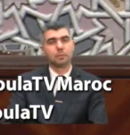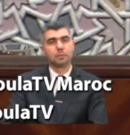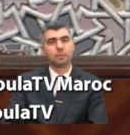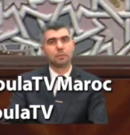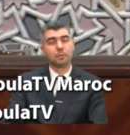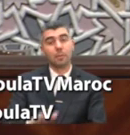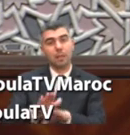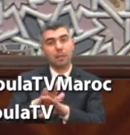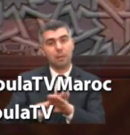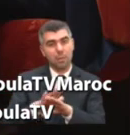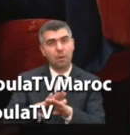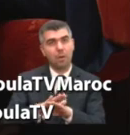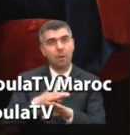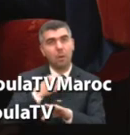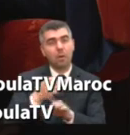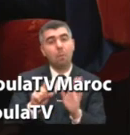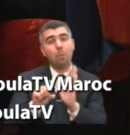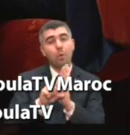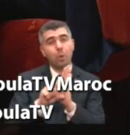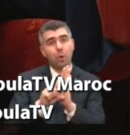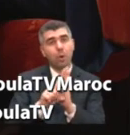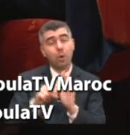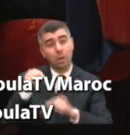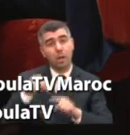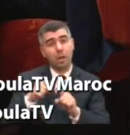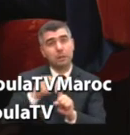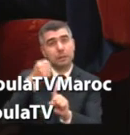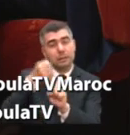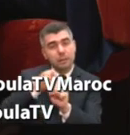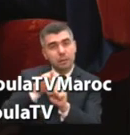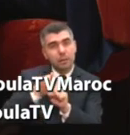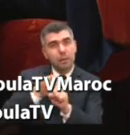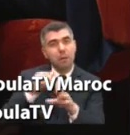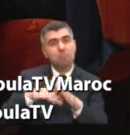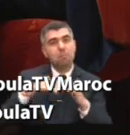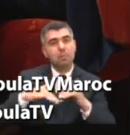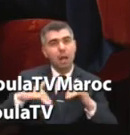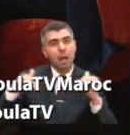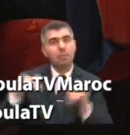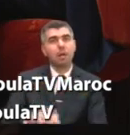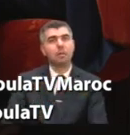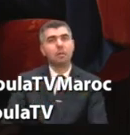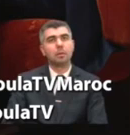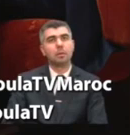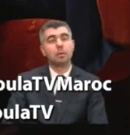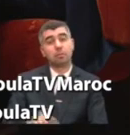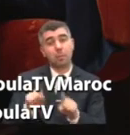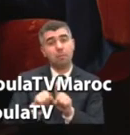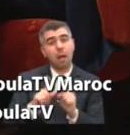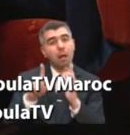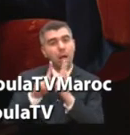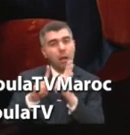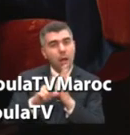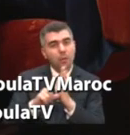إلا سمحتي، كاين شي مواضيع اللي مرتبطة بالدور ديال المؤسسة ديال البرلمان اللي كتعلق بالتشريع في